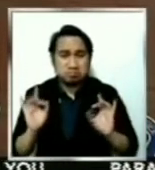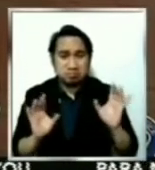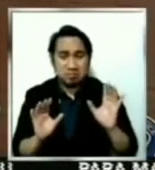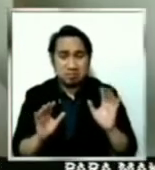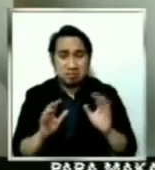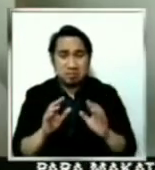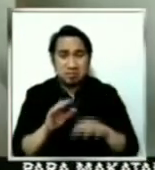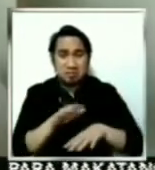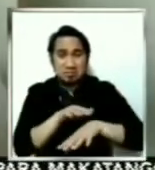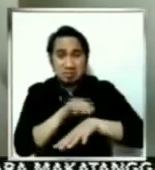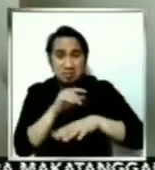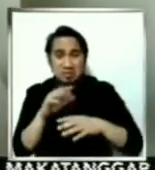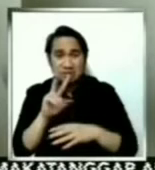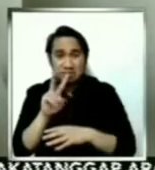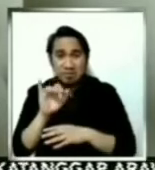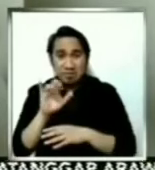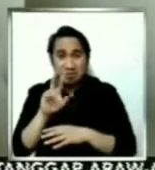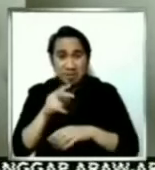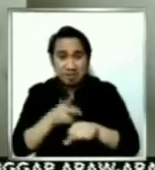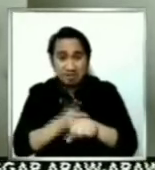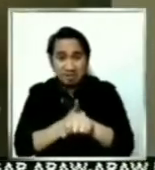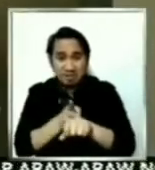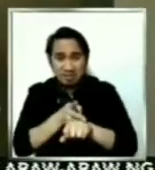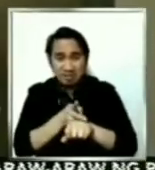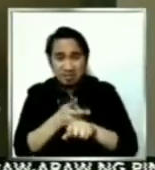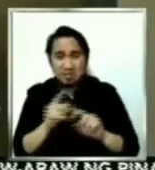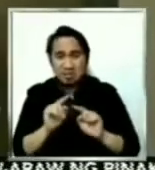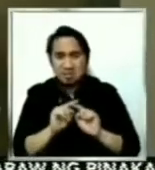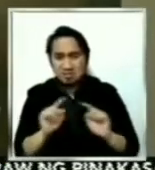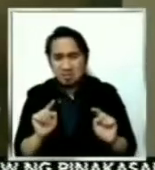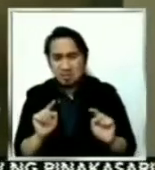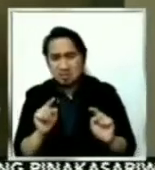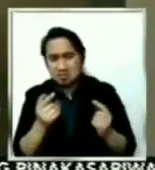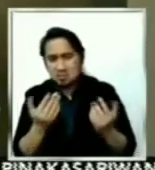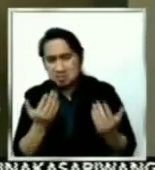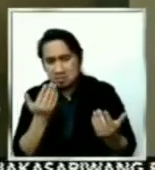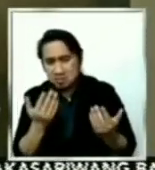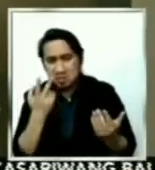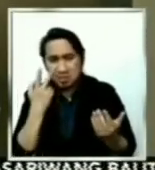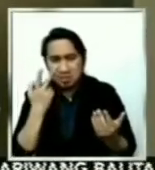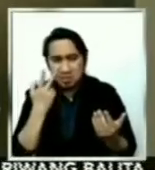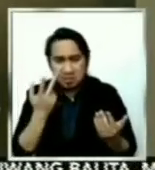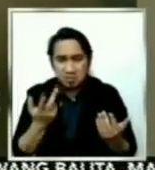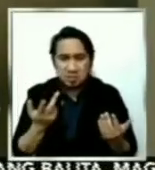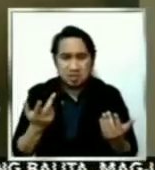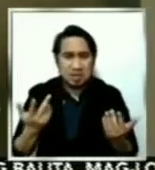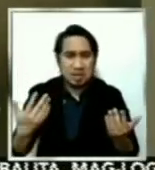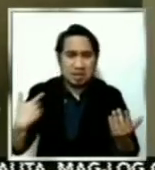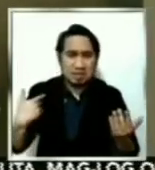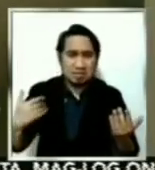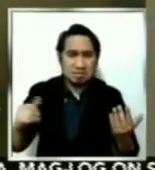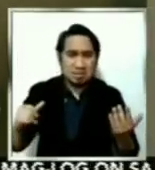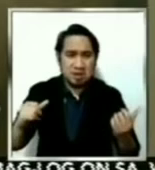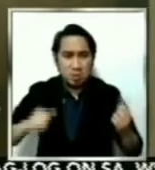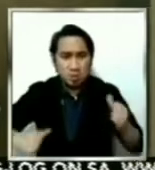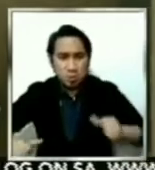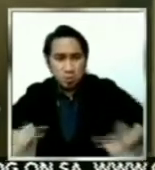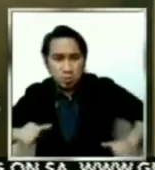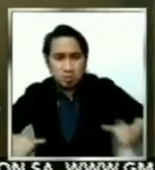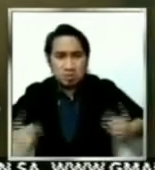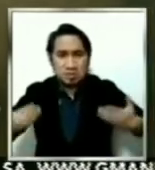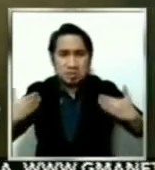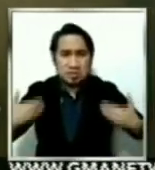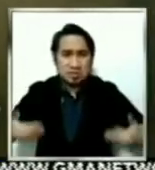Makati Police, may mga indikasyon ng foul play. May mga nakita ring sugat sa katawan ng biktima. Secondary yan to